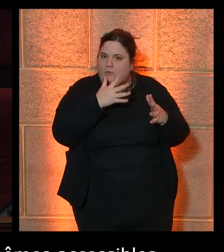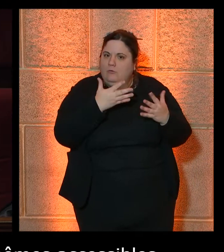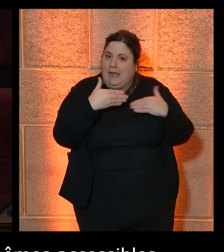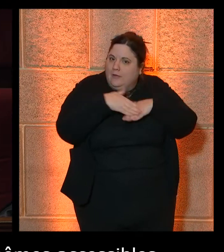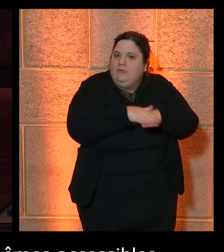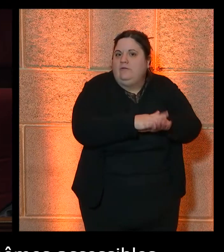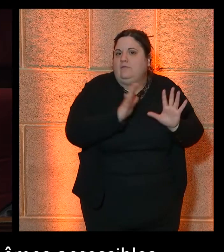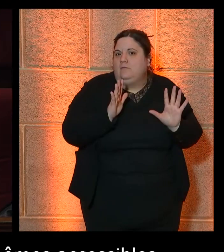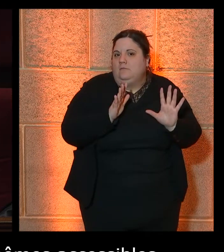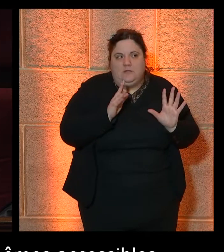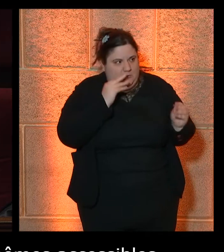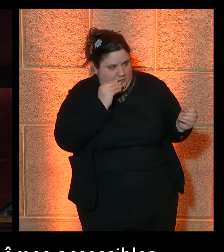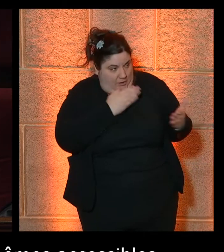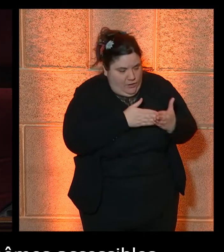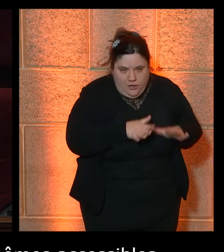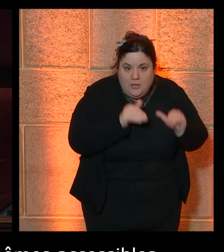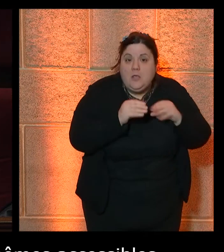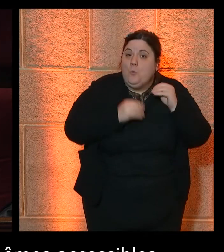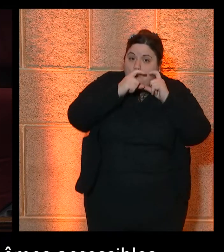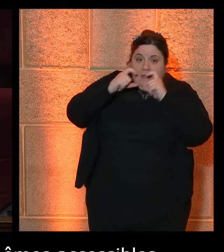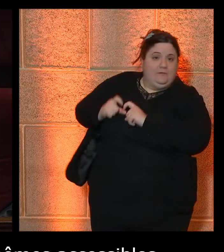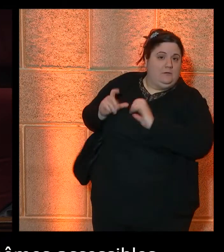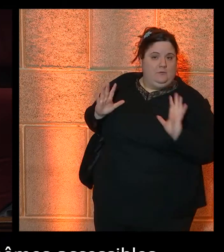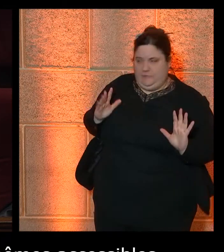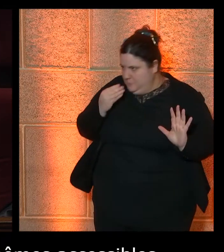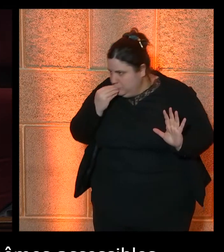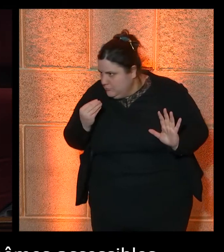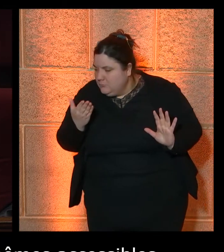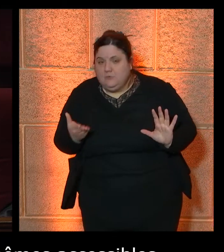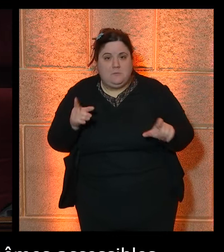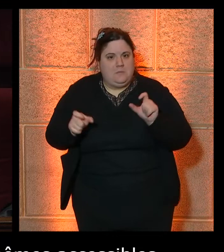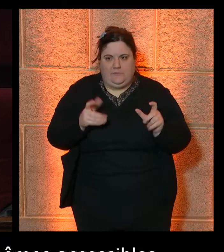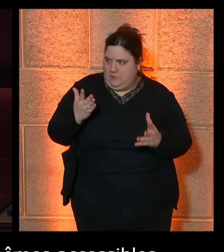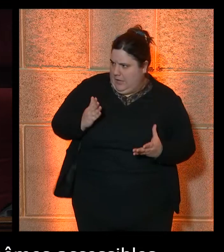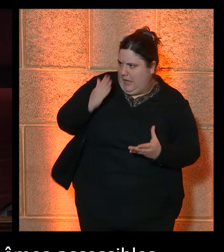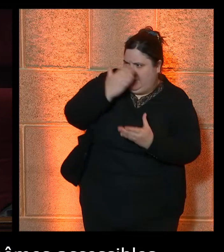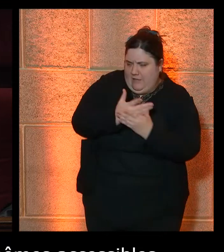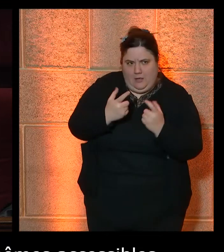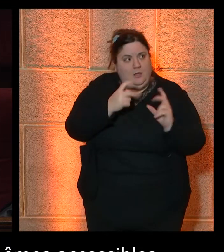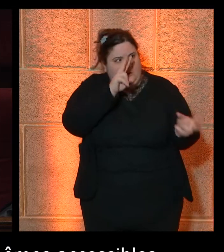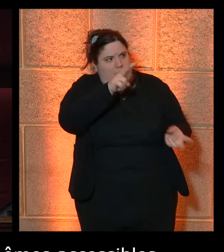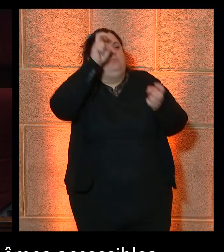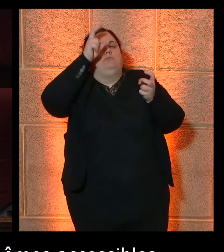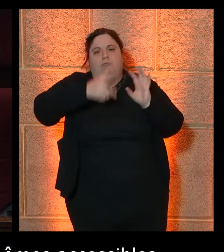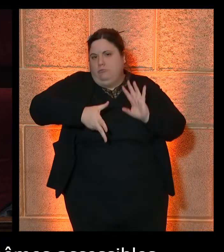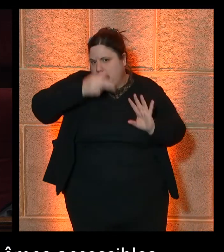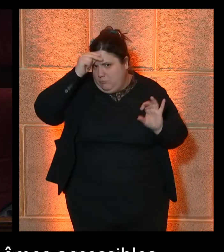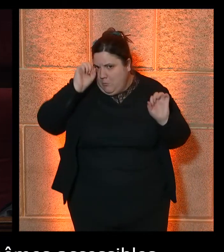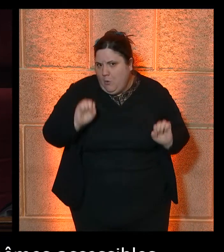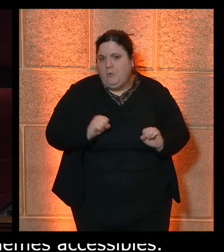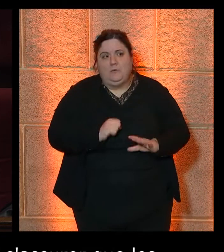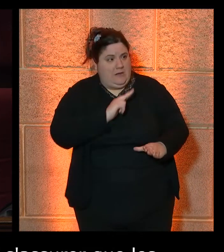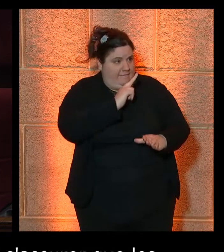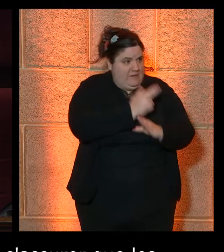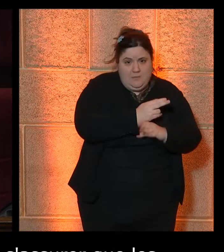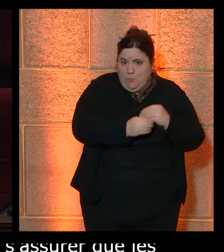qu'il n'y ait pas forcément de masque pour s'assurer que les interventions publiques et audiovisuelles